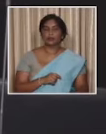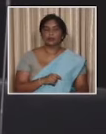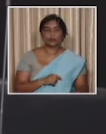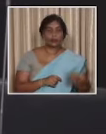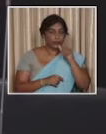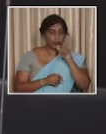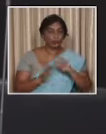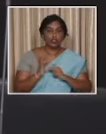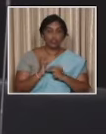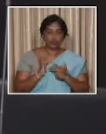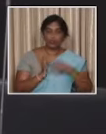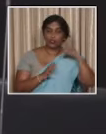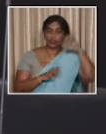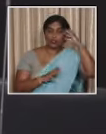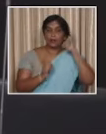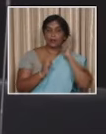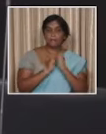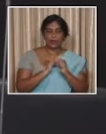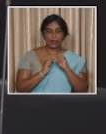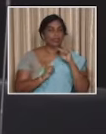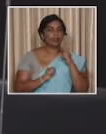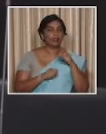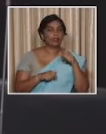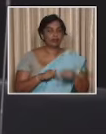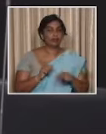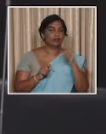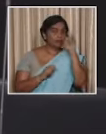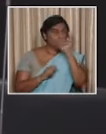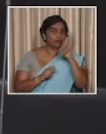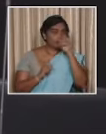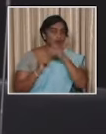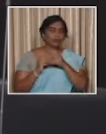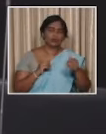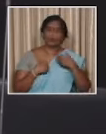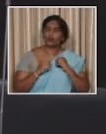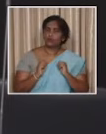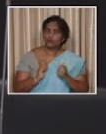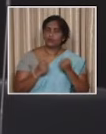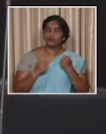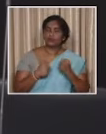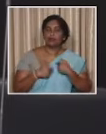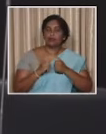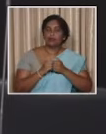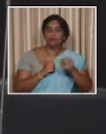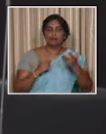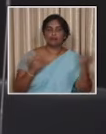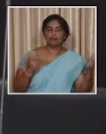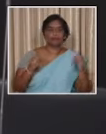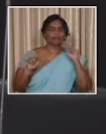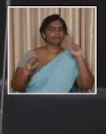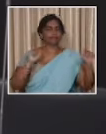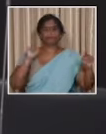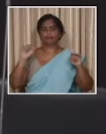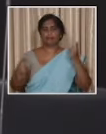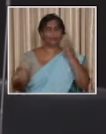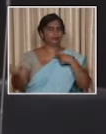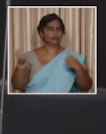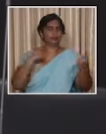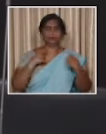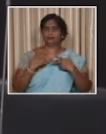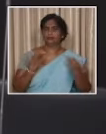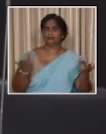ලෙස විදුලි බස් 200ක ව්‍යාපෘතිය දැන් මාස ගාණක් තිස්සේ දඟලනවා. තාම කරන්න බෑ එක එක සැරේට එක එක ඒවා